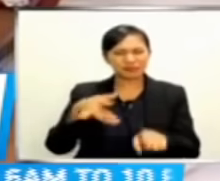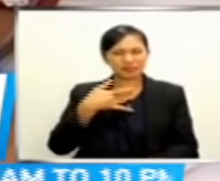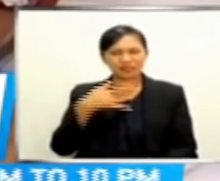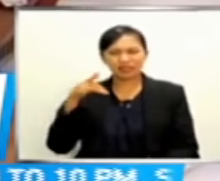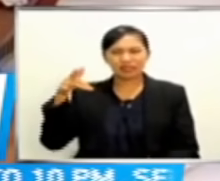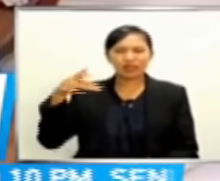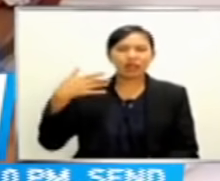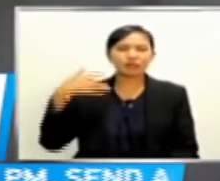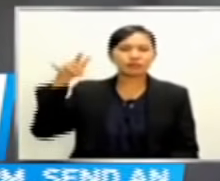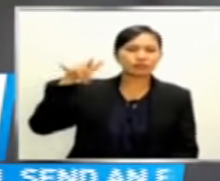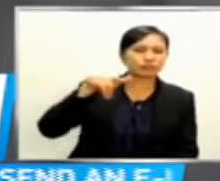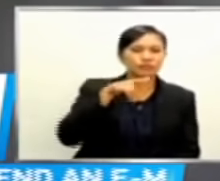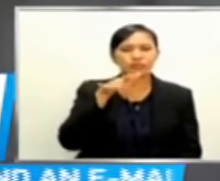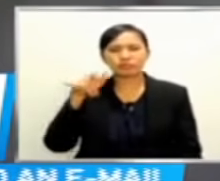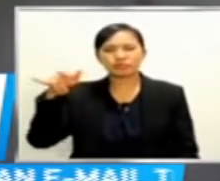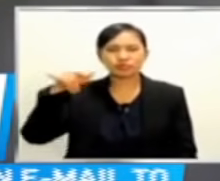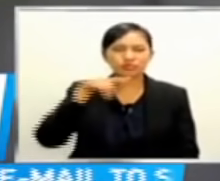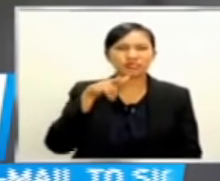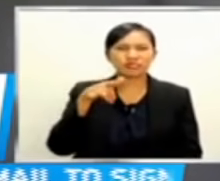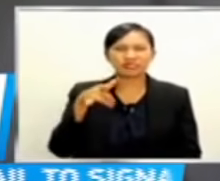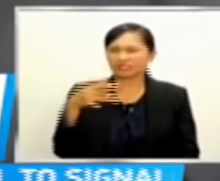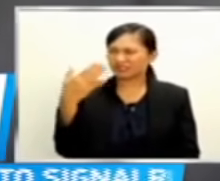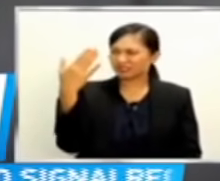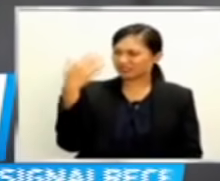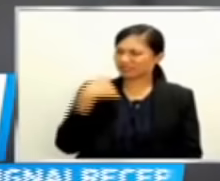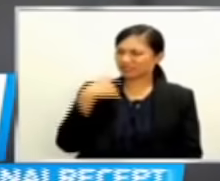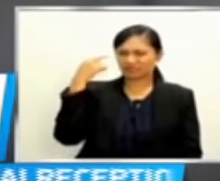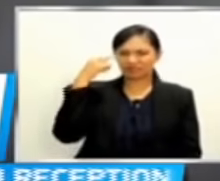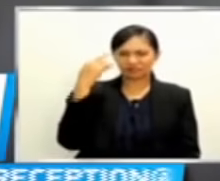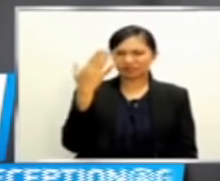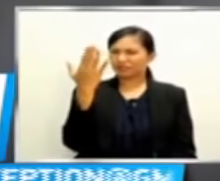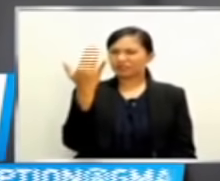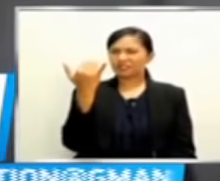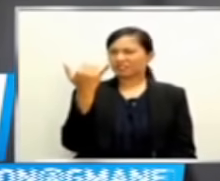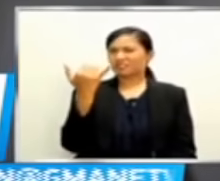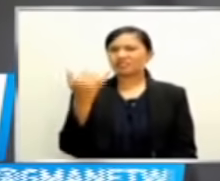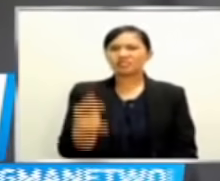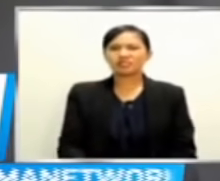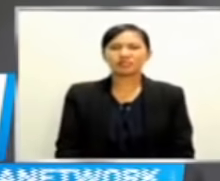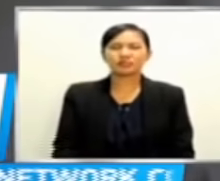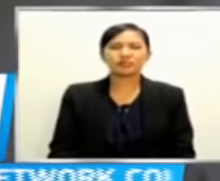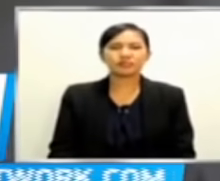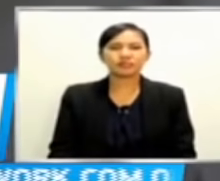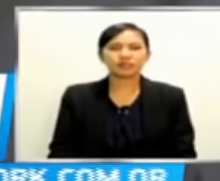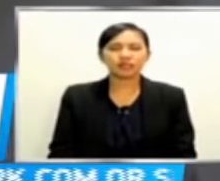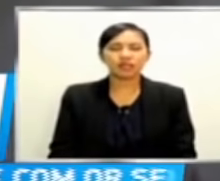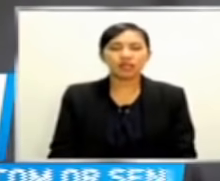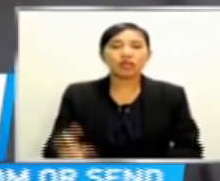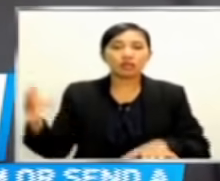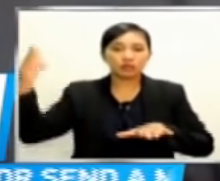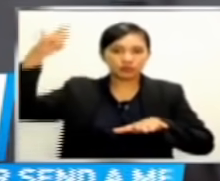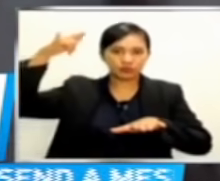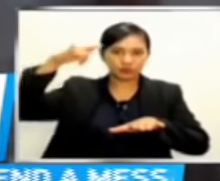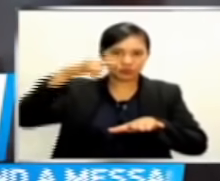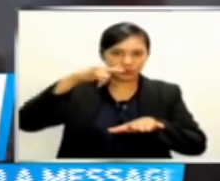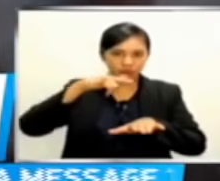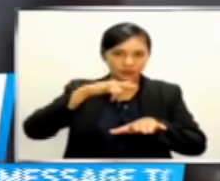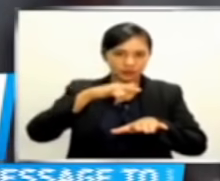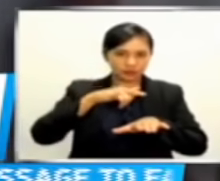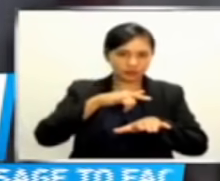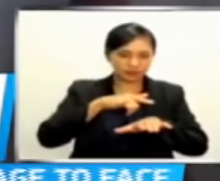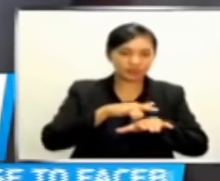ang C-130? Gumanon yung ligid niya. Umakyat na naman. Uy, bakit